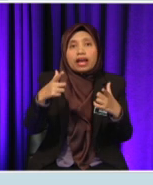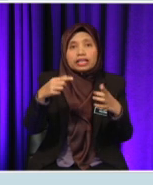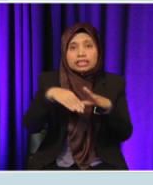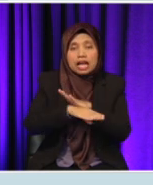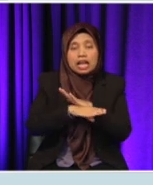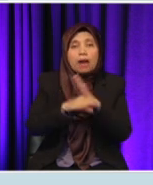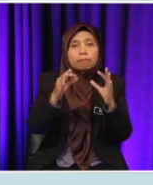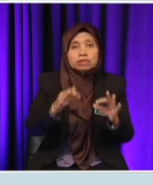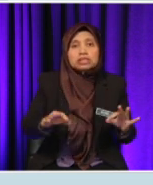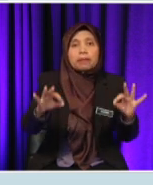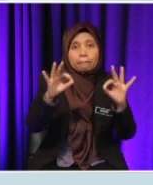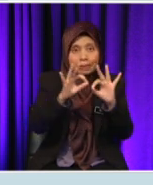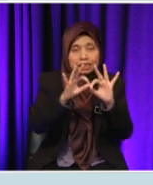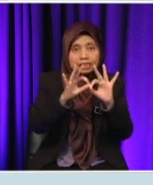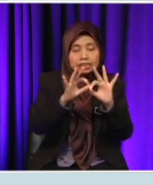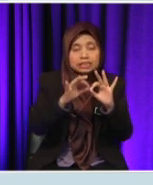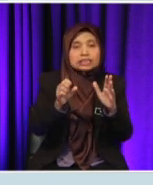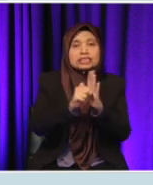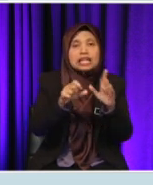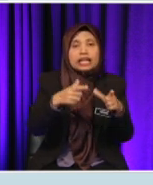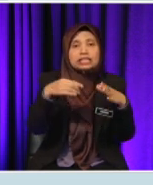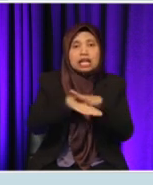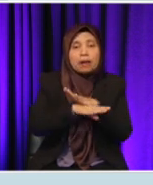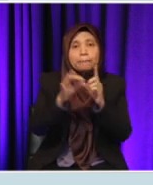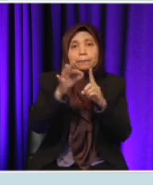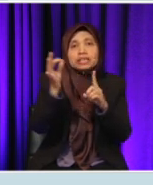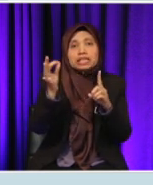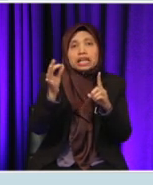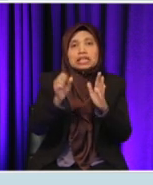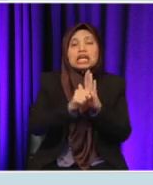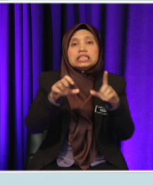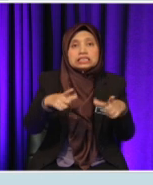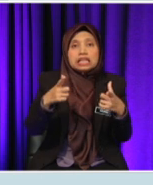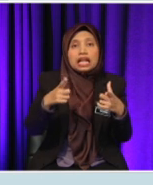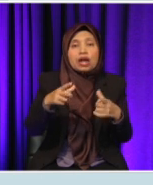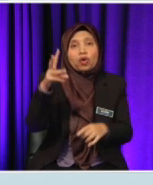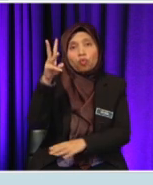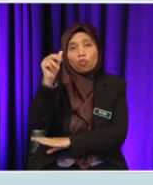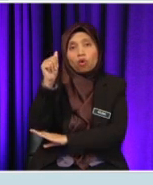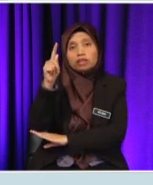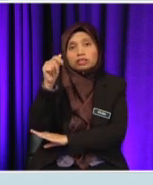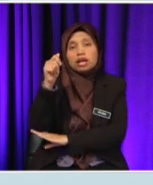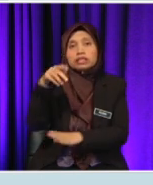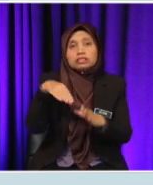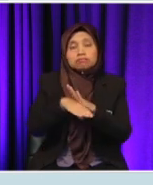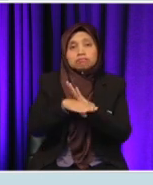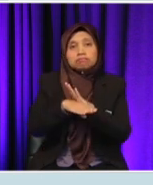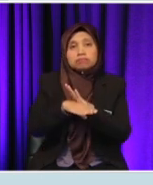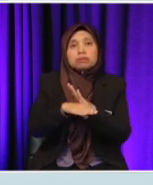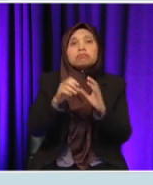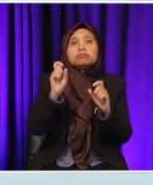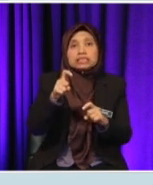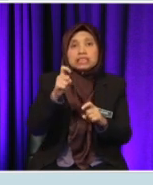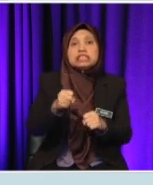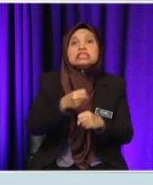daripada watak yang terdapat dalam petikan jadi di sini selain daripada watak dalam petikan tersebut murid-murid ke dunia